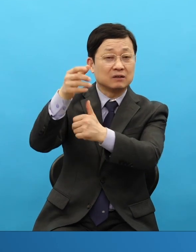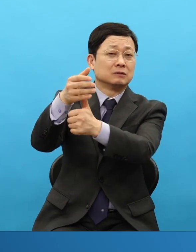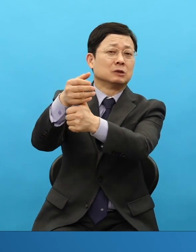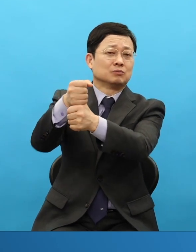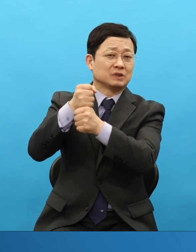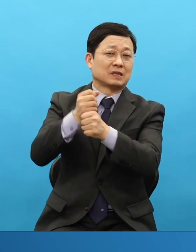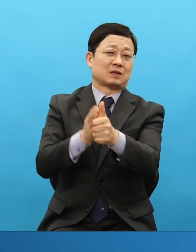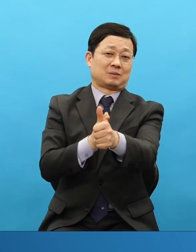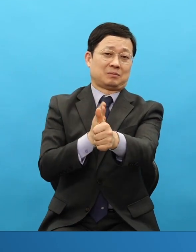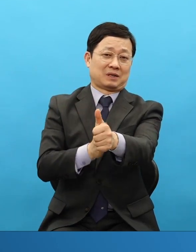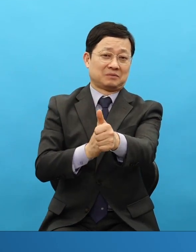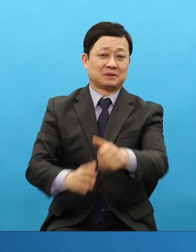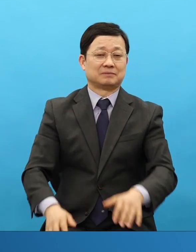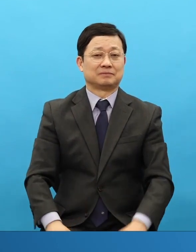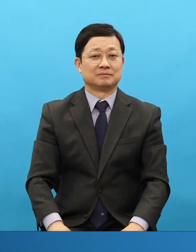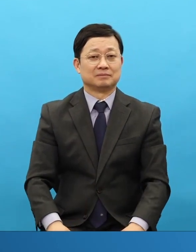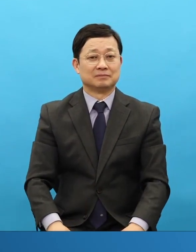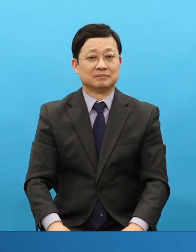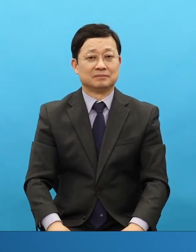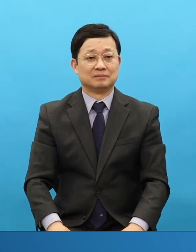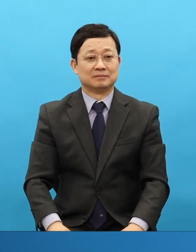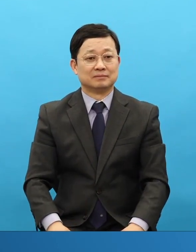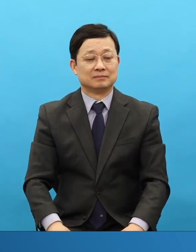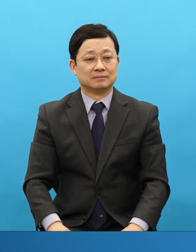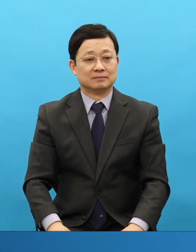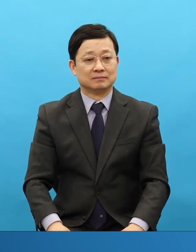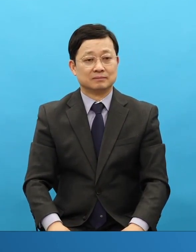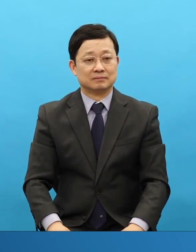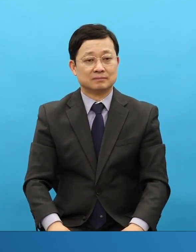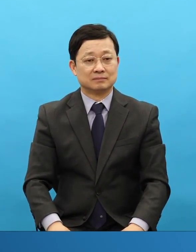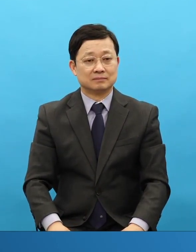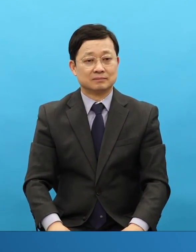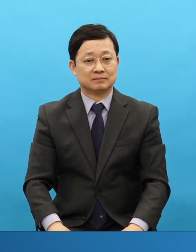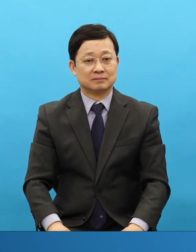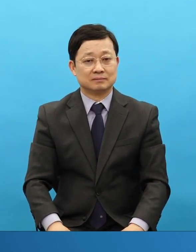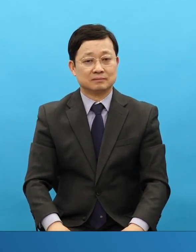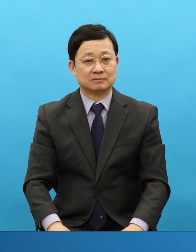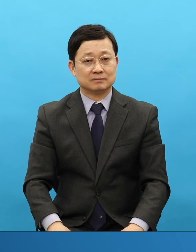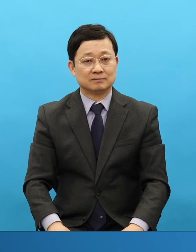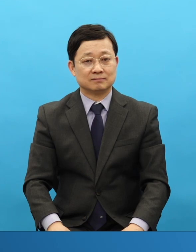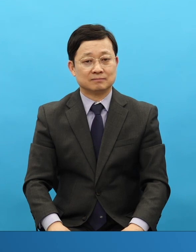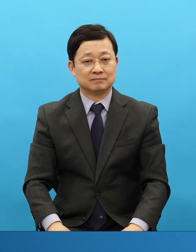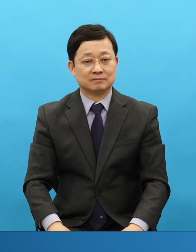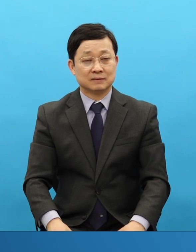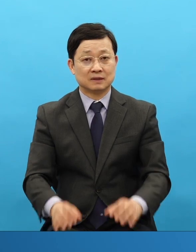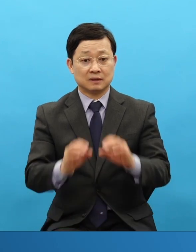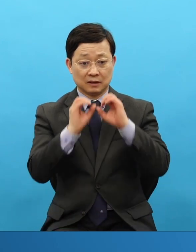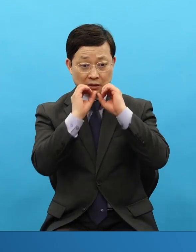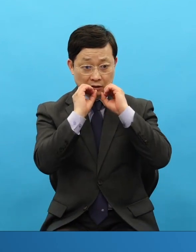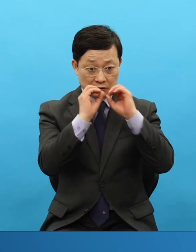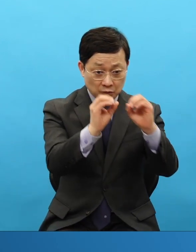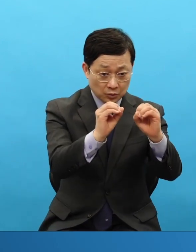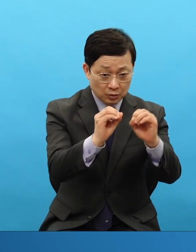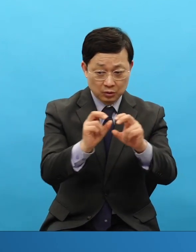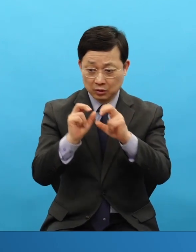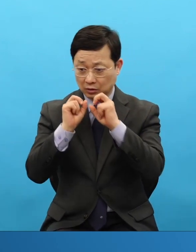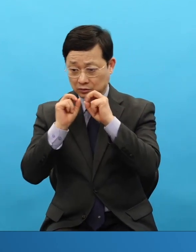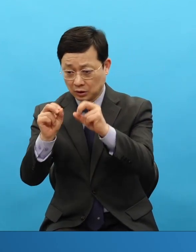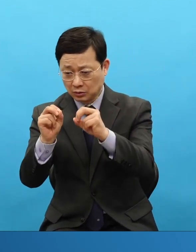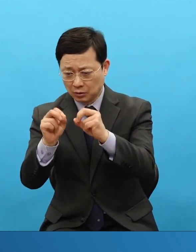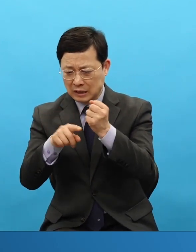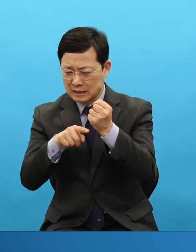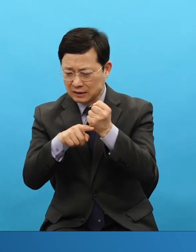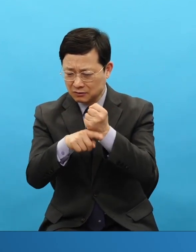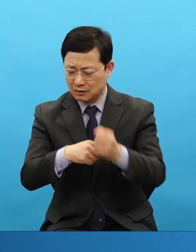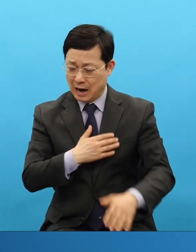다시 얘기합니다. I say again. 전도 선교를 아는 절대 계획을 잡아라. You need to take a hold of the absolute